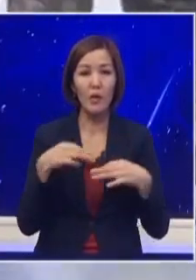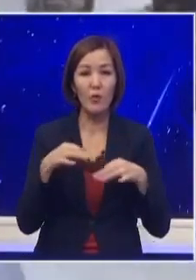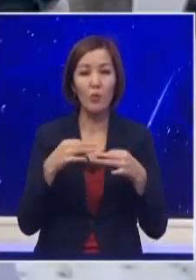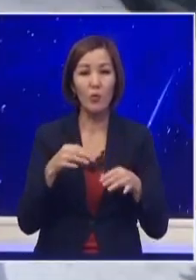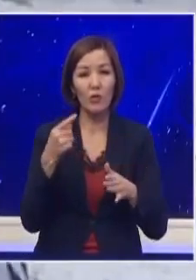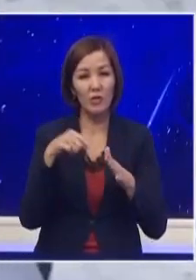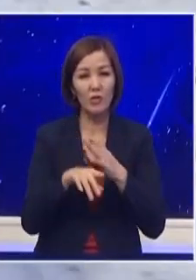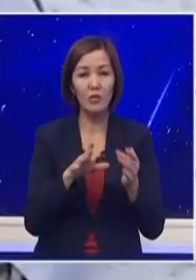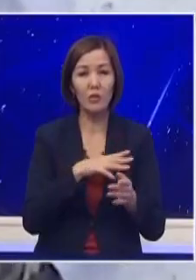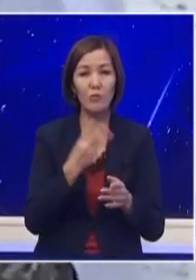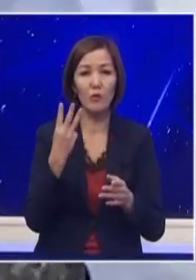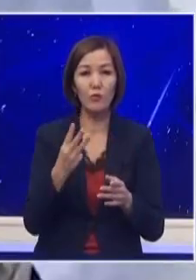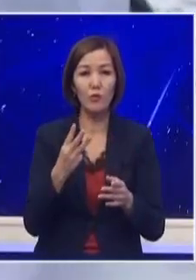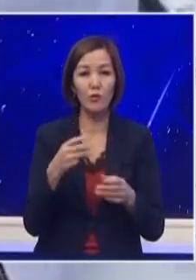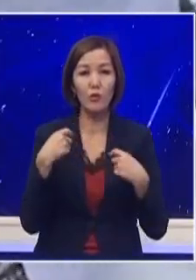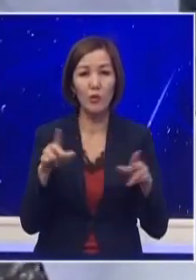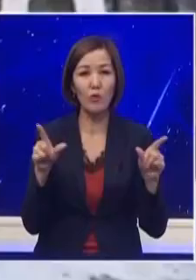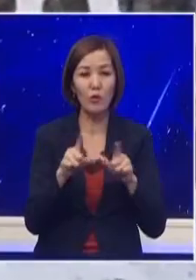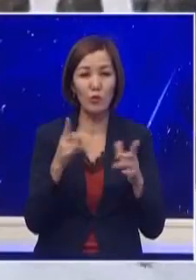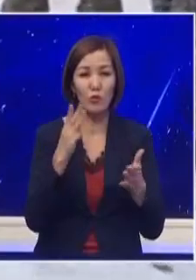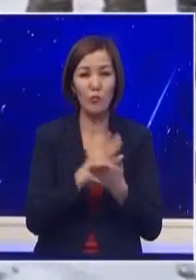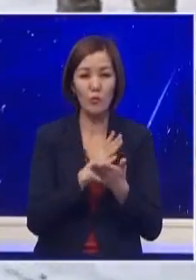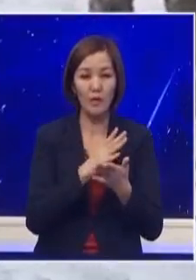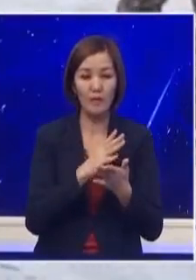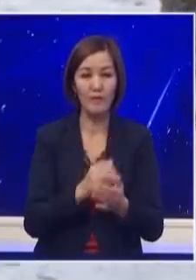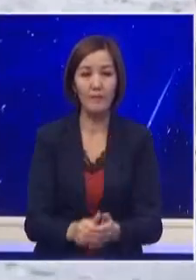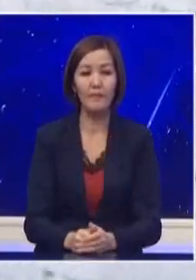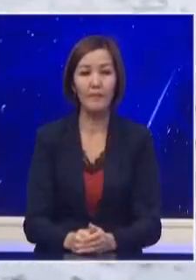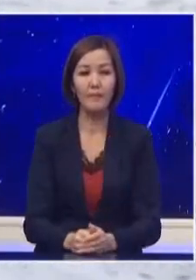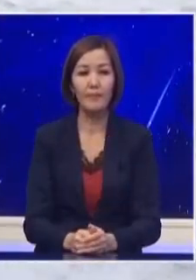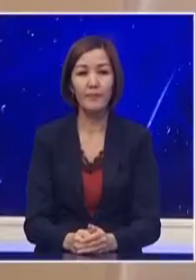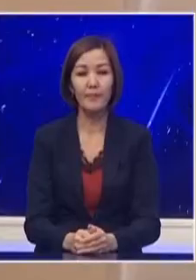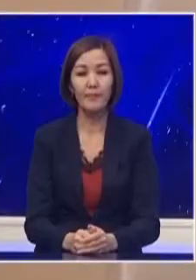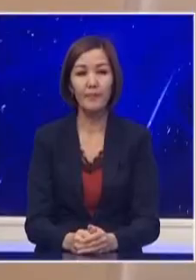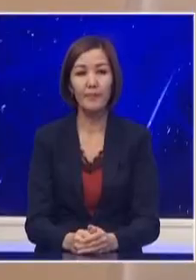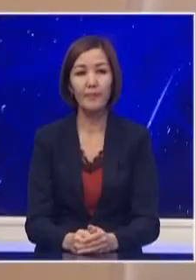көлік құралдарында. Үшеуі сауда үйінде болған.